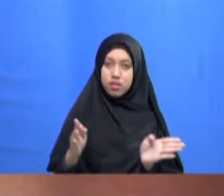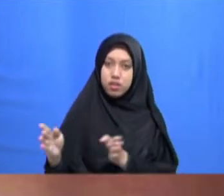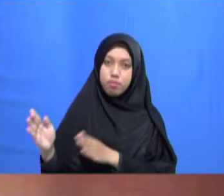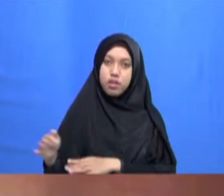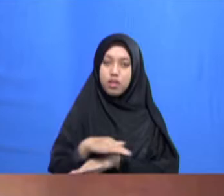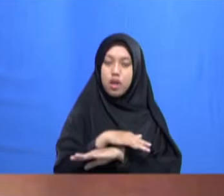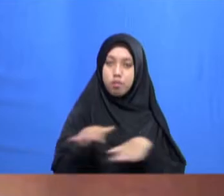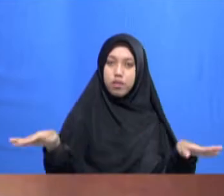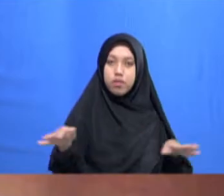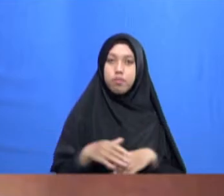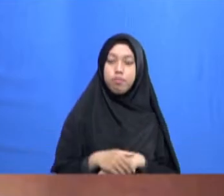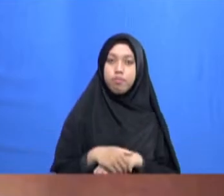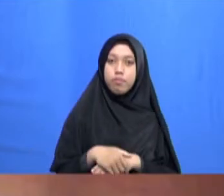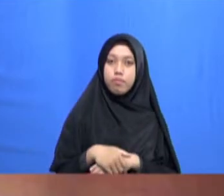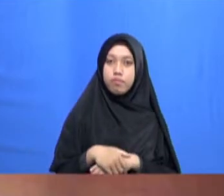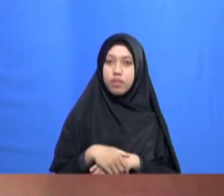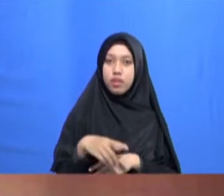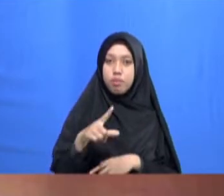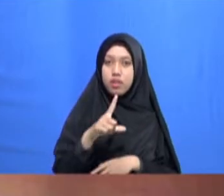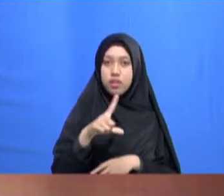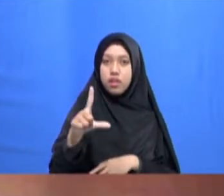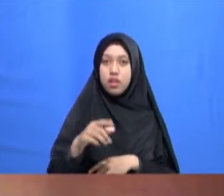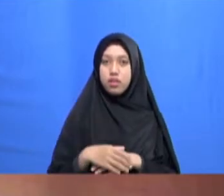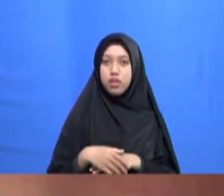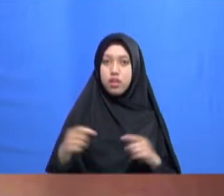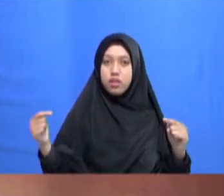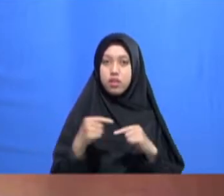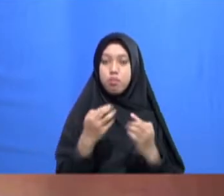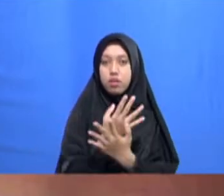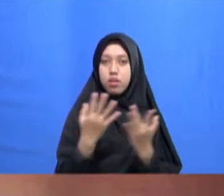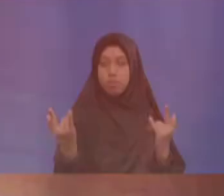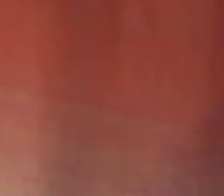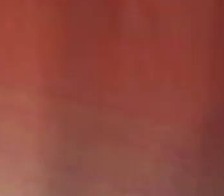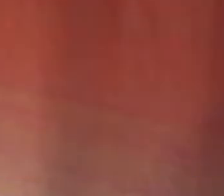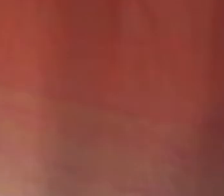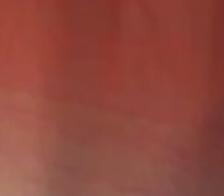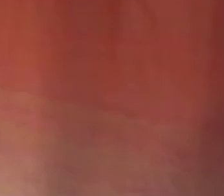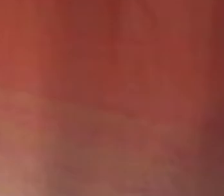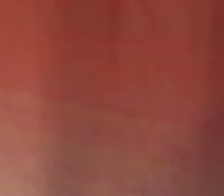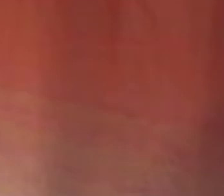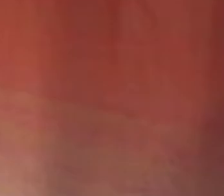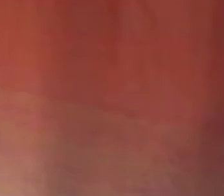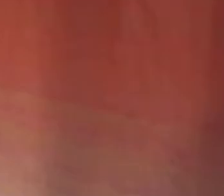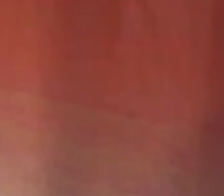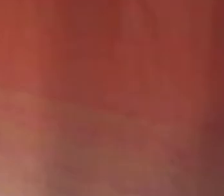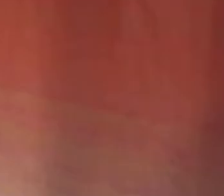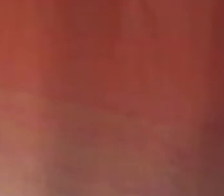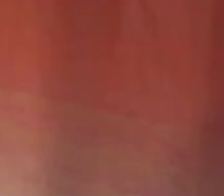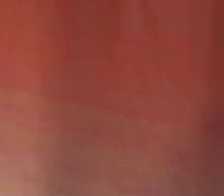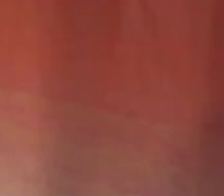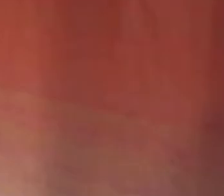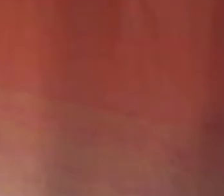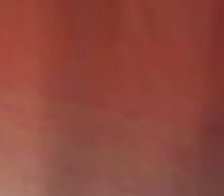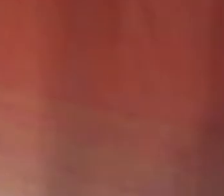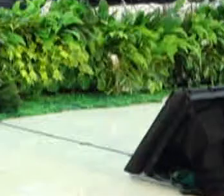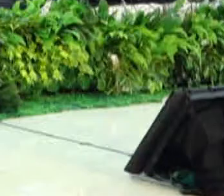keamanan demi terselenggaranya debat publik antar pasangan calon sesuai dengan yang kita harapkan.